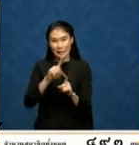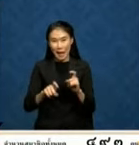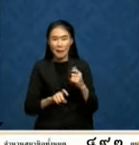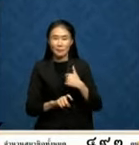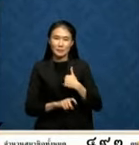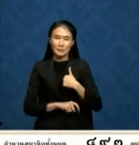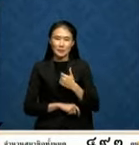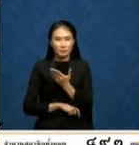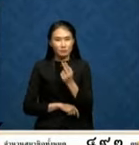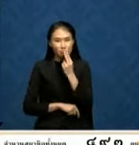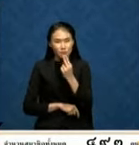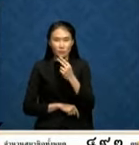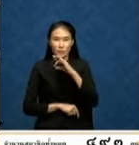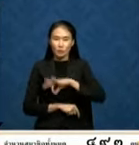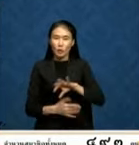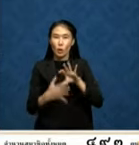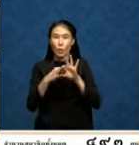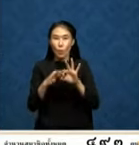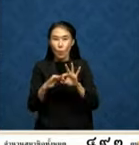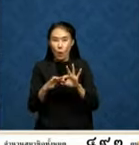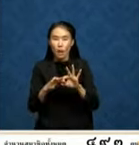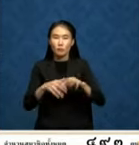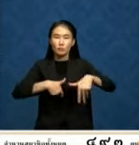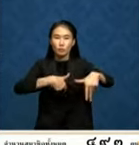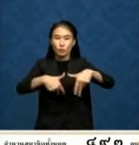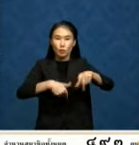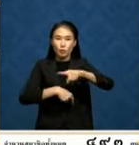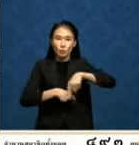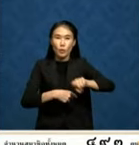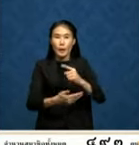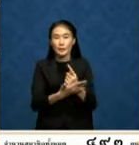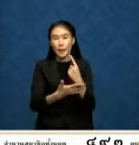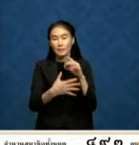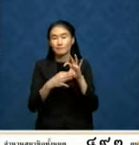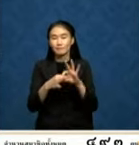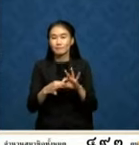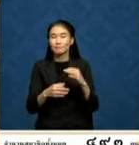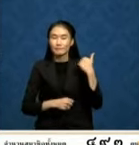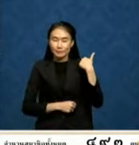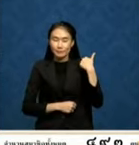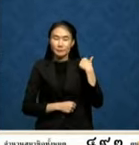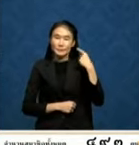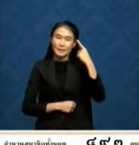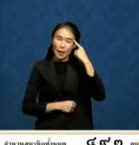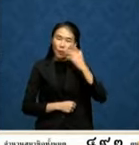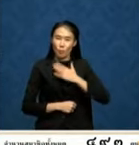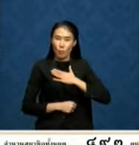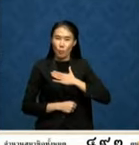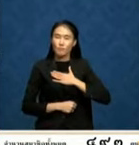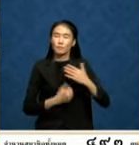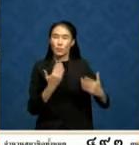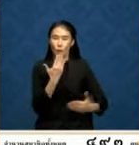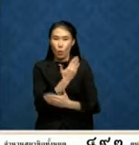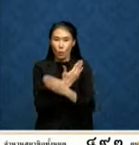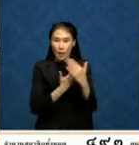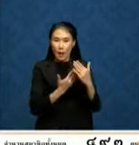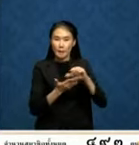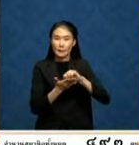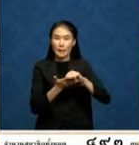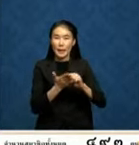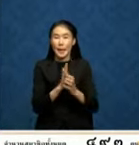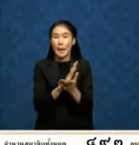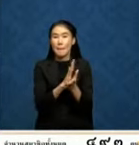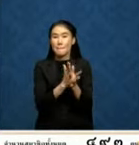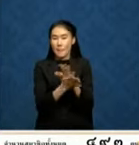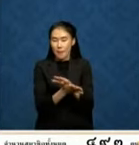ที่เป็นความห่วงกังวลนะครับของพี่น้องประชาชนนะครับแล้วก็เป็นสิ่งที่กระผมก็จะได้มีโอกาสได้น